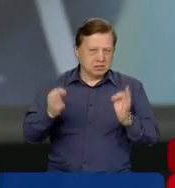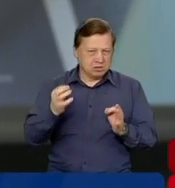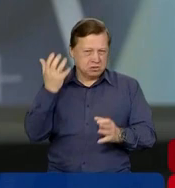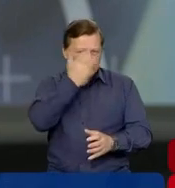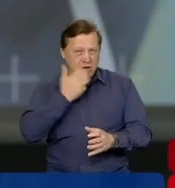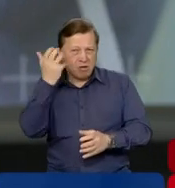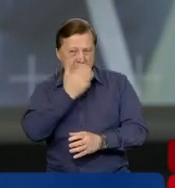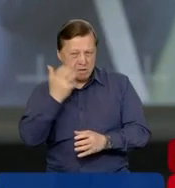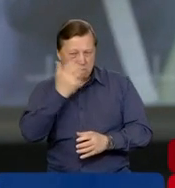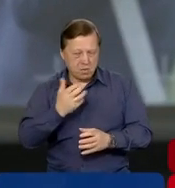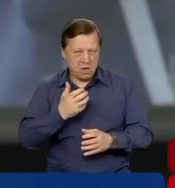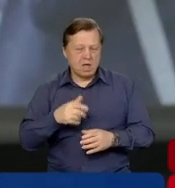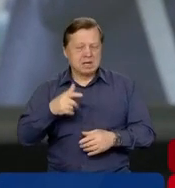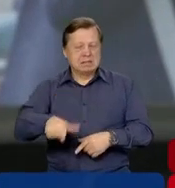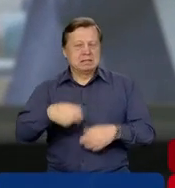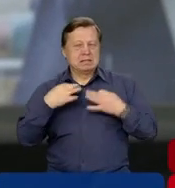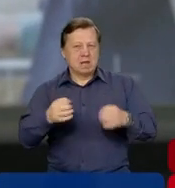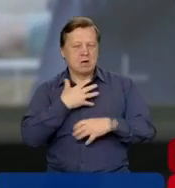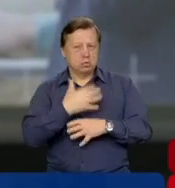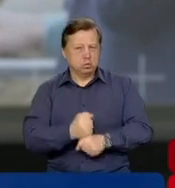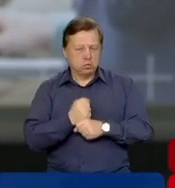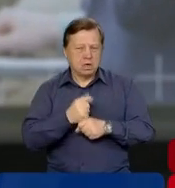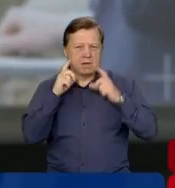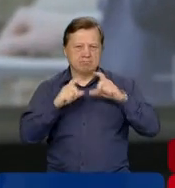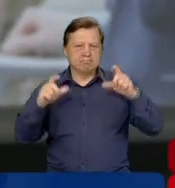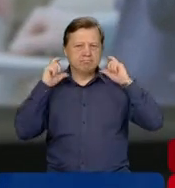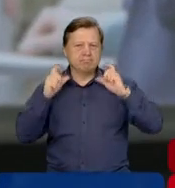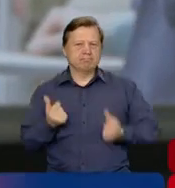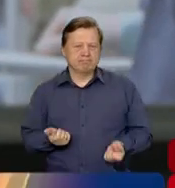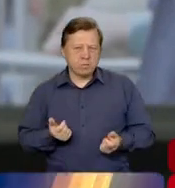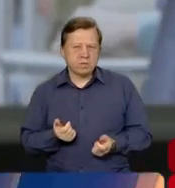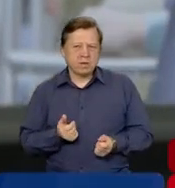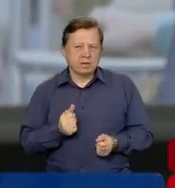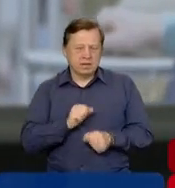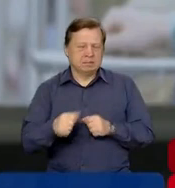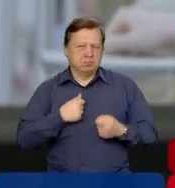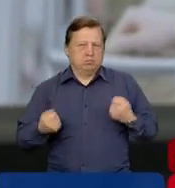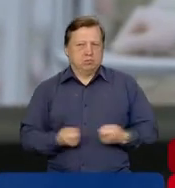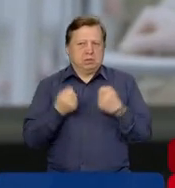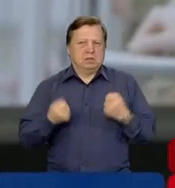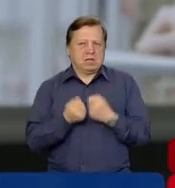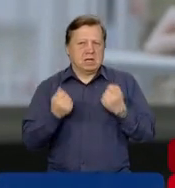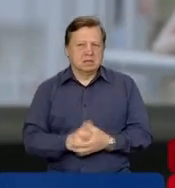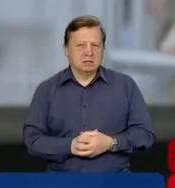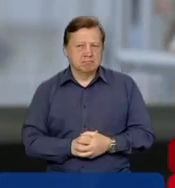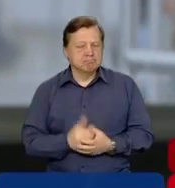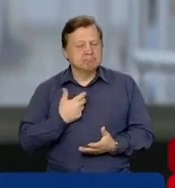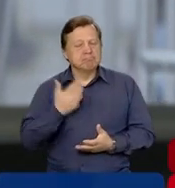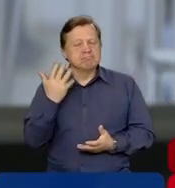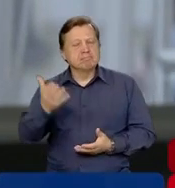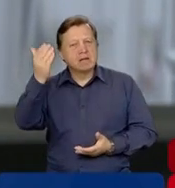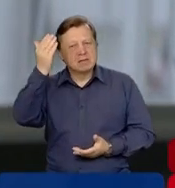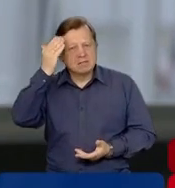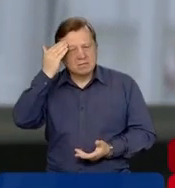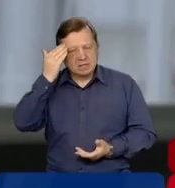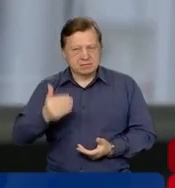ciepło, jest duszno w samochodzie i ta maseczka praktycznie utrudnia tą pracę. Chciałabym się dowiedzieć, czy